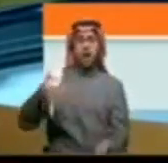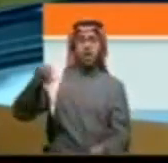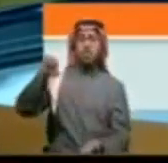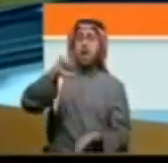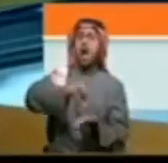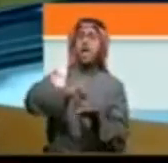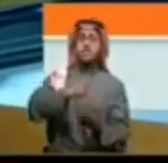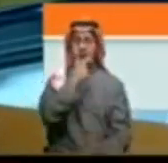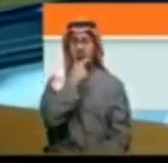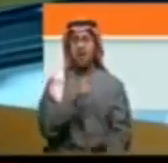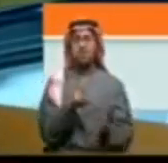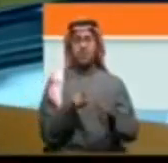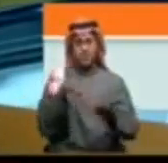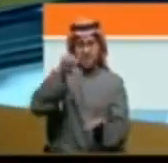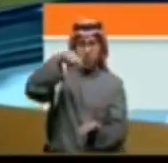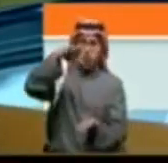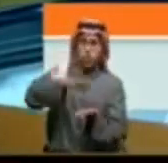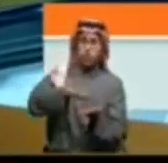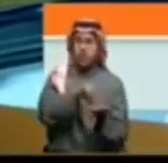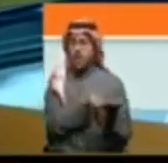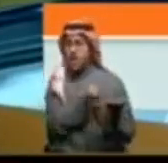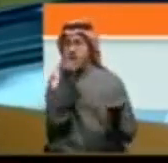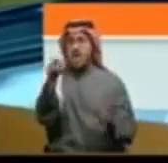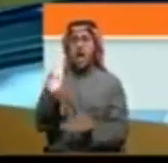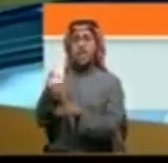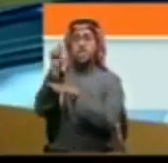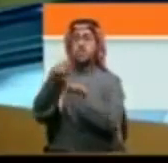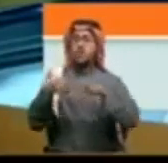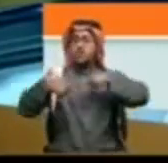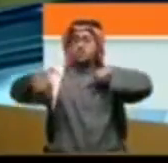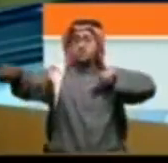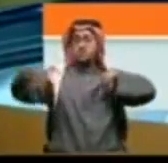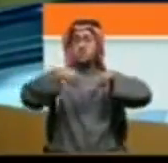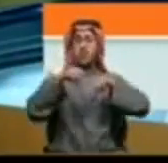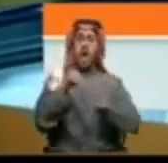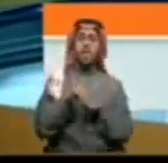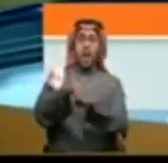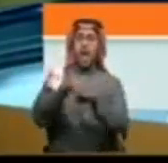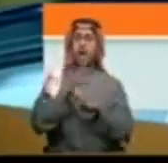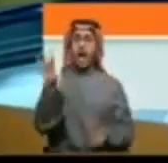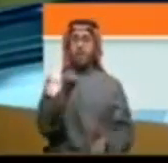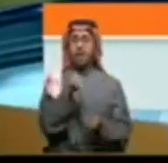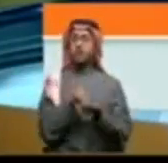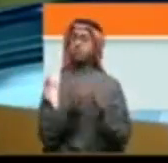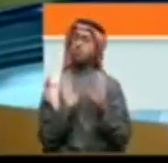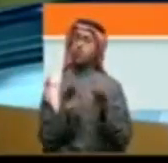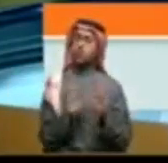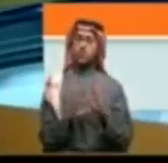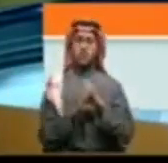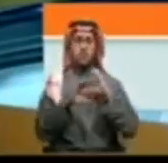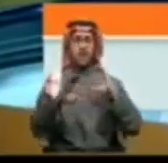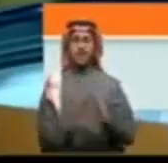وجنادرية. نعم، وشهدت مواقع الانطلاق التي خصصتها الهيئة إقبالا كبيرا من العائلات